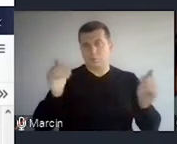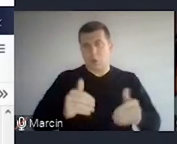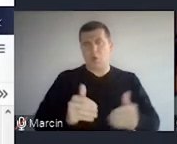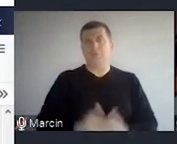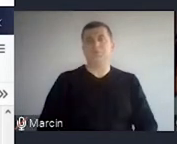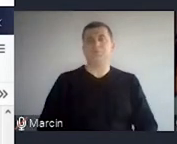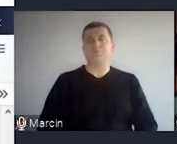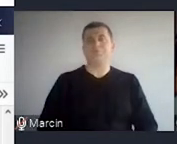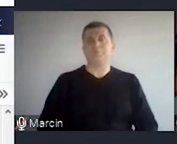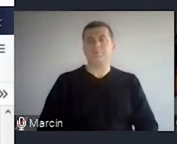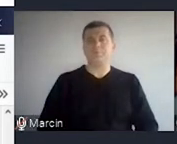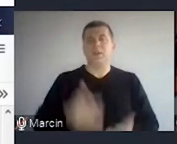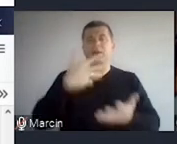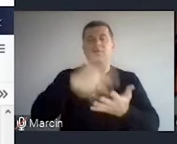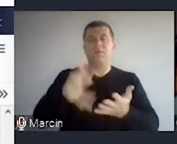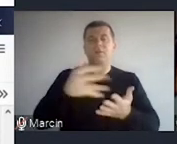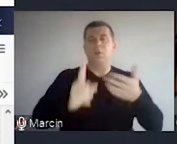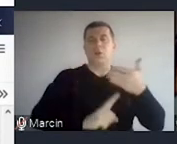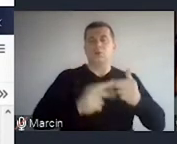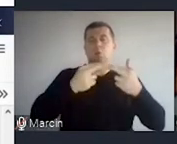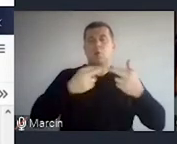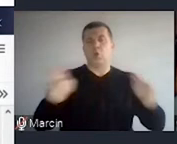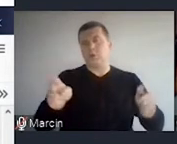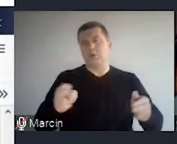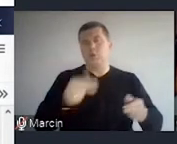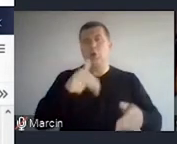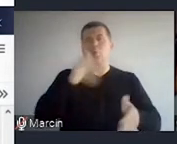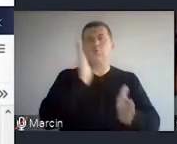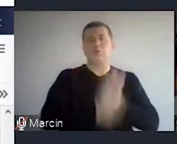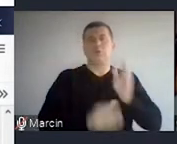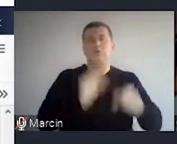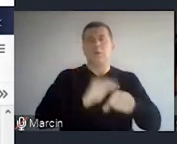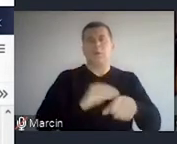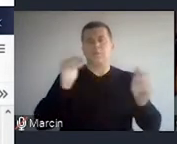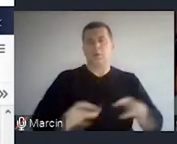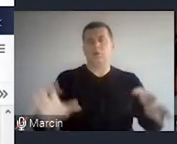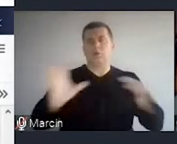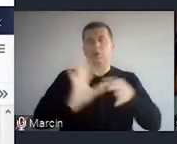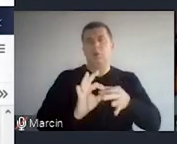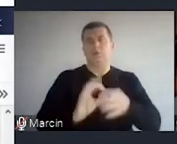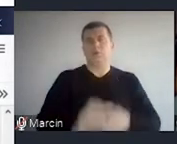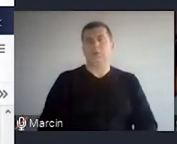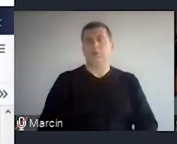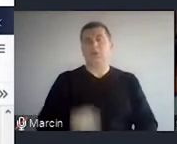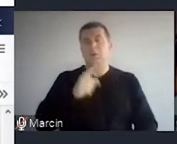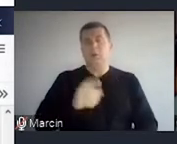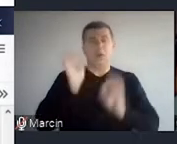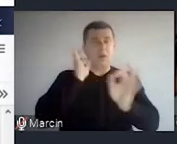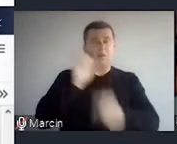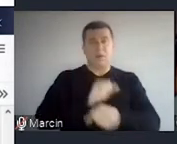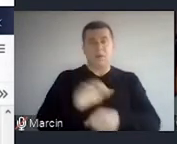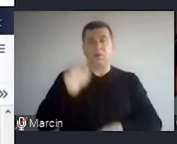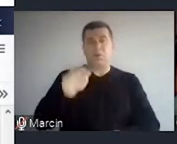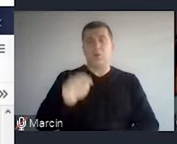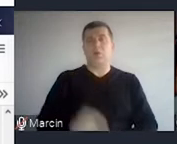można. Wydatki rozliczane różnymi uproszczonymi metodami można łączyć. I ta informacja znajduje się